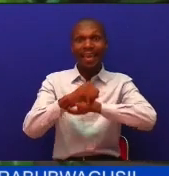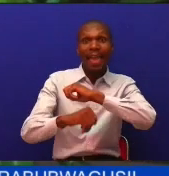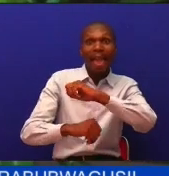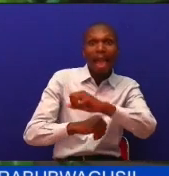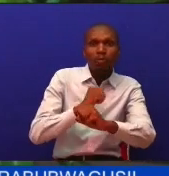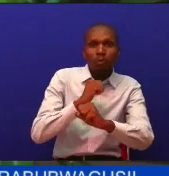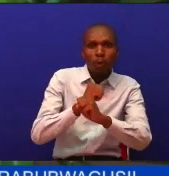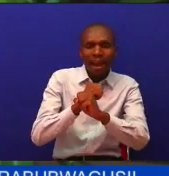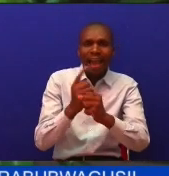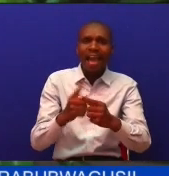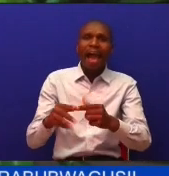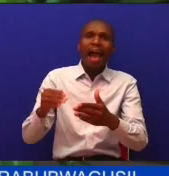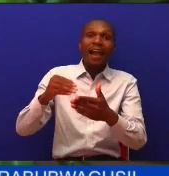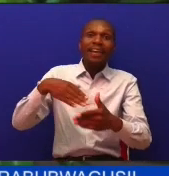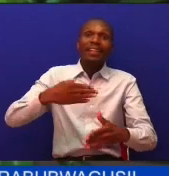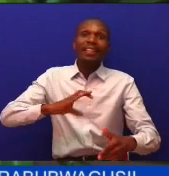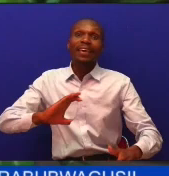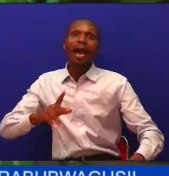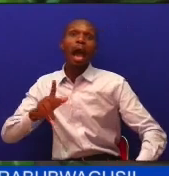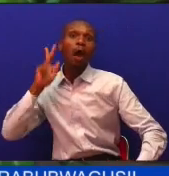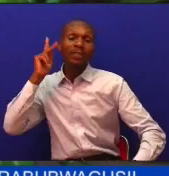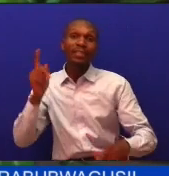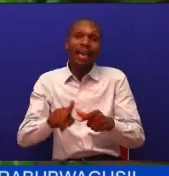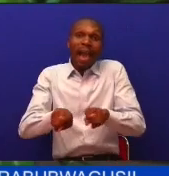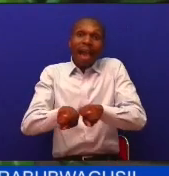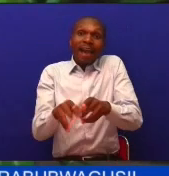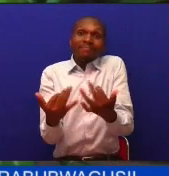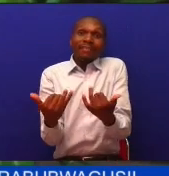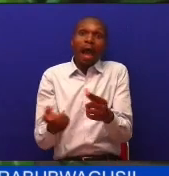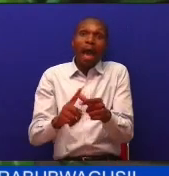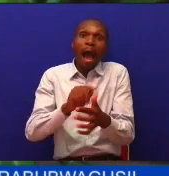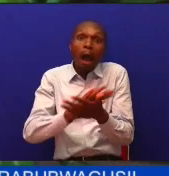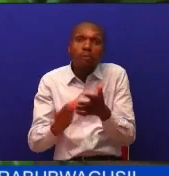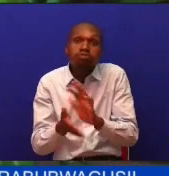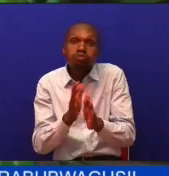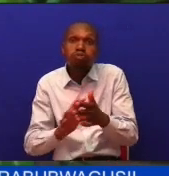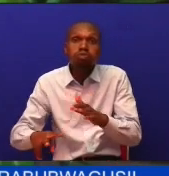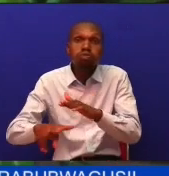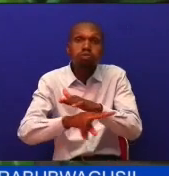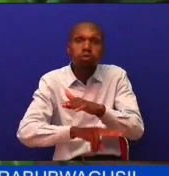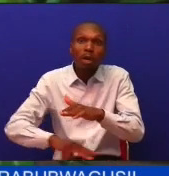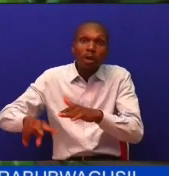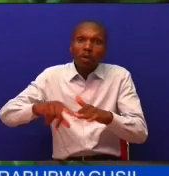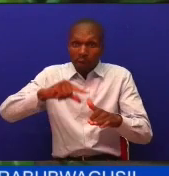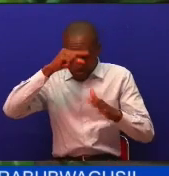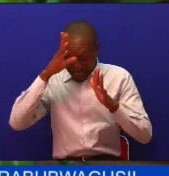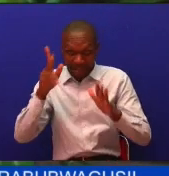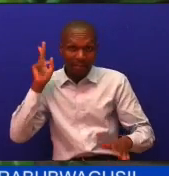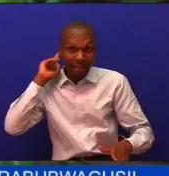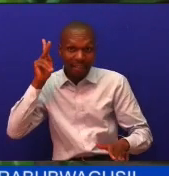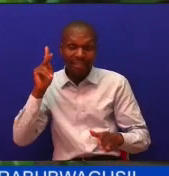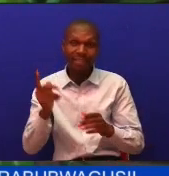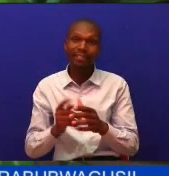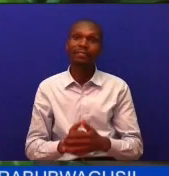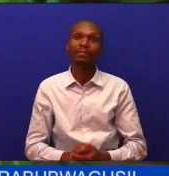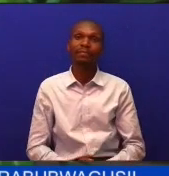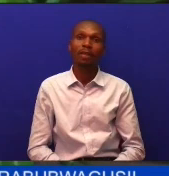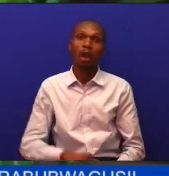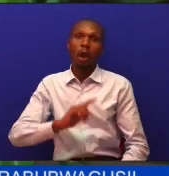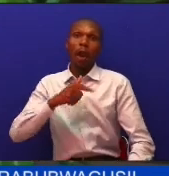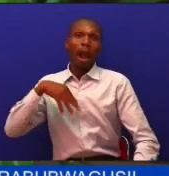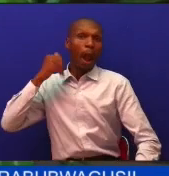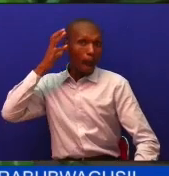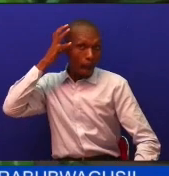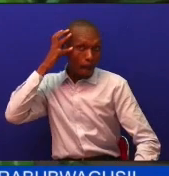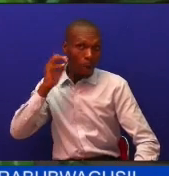gento kirele bono e county ya Kisii wikira bono gotigara etabwati omokonyi wo mugavana bwe county ya Kisii omoske Paul Simba